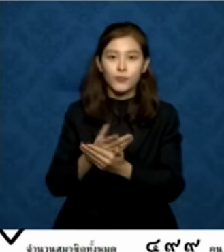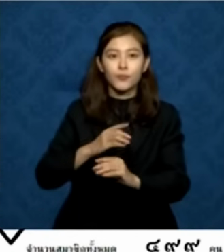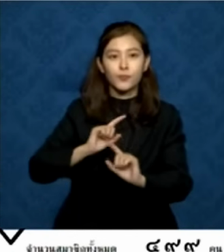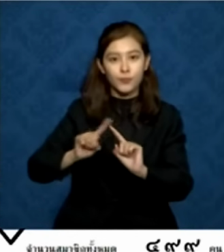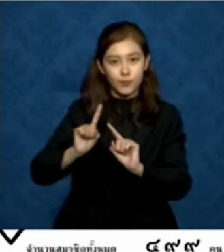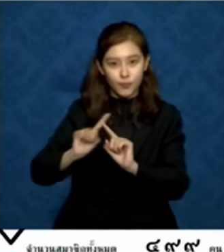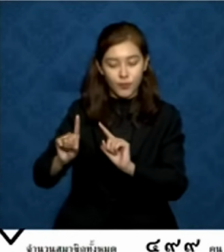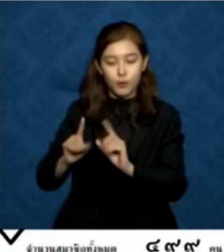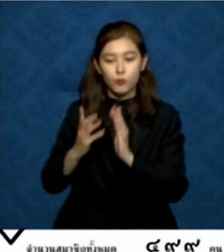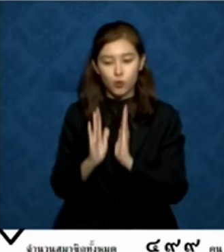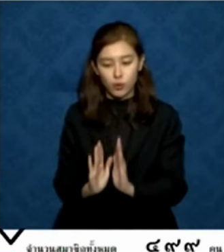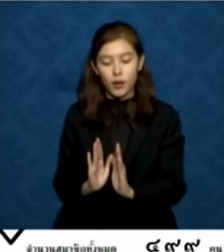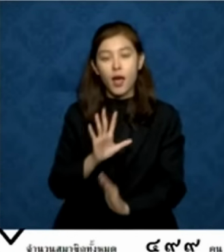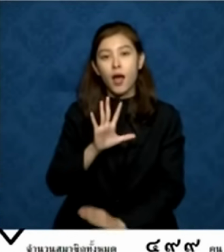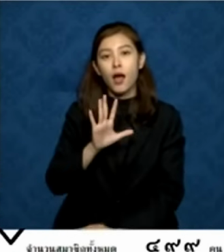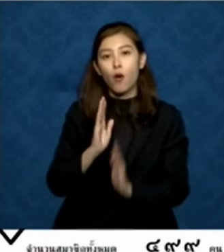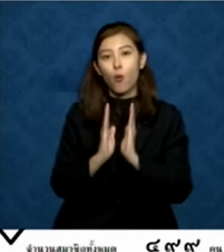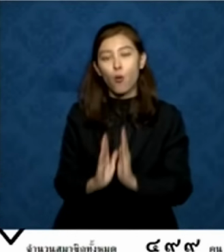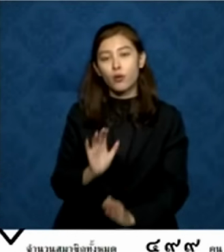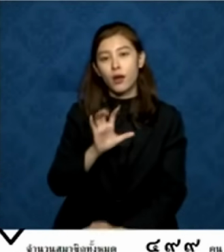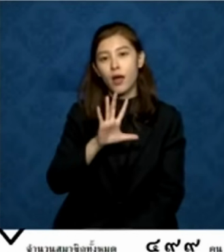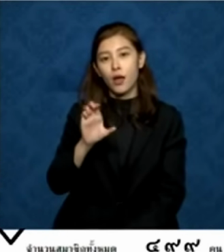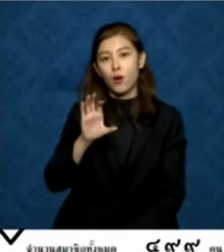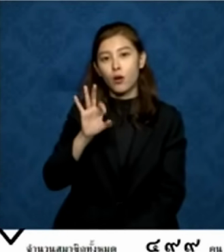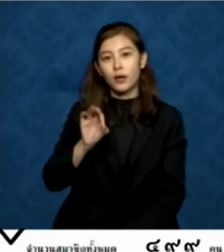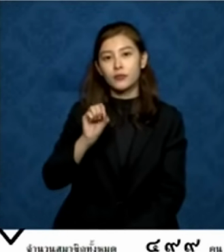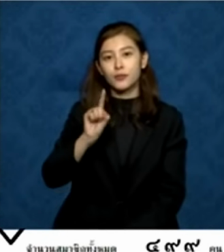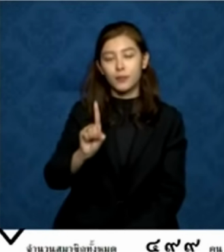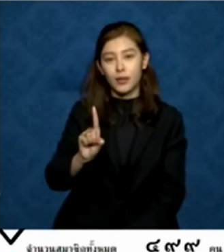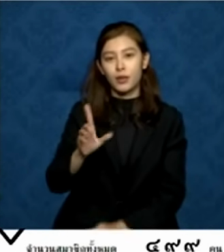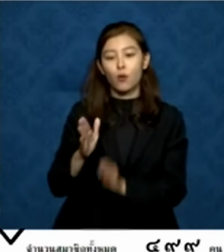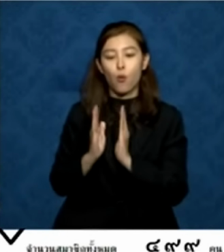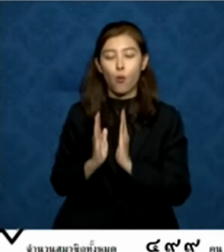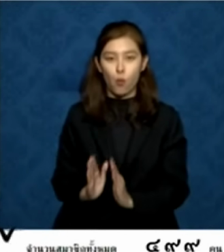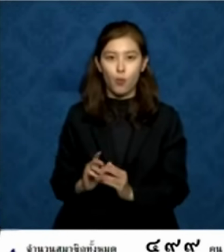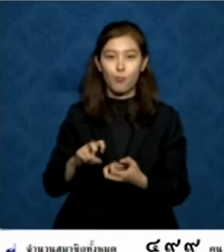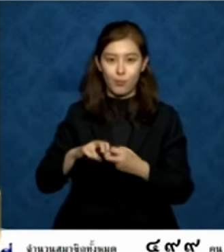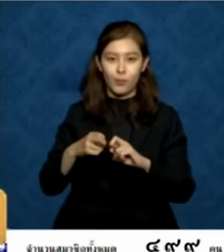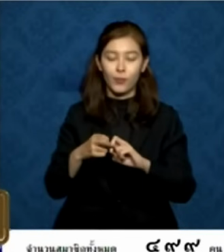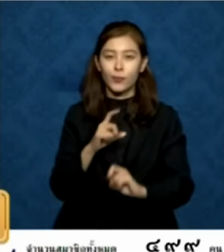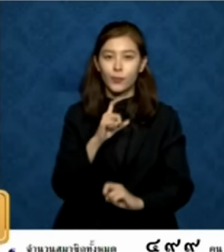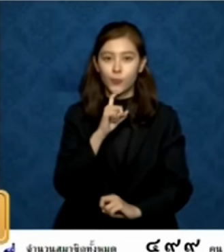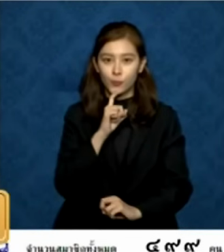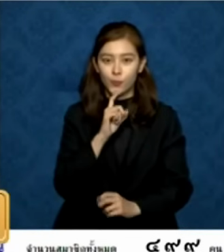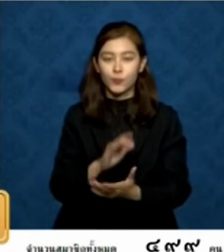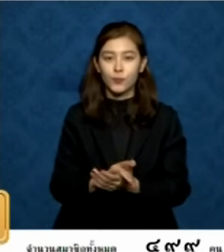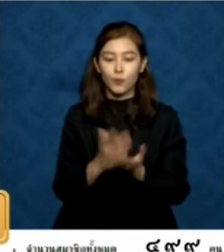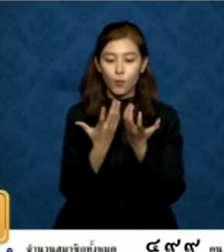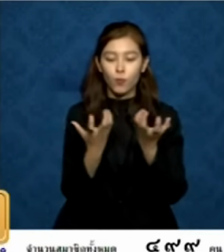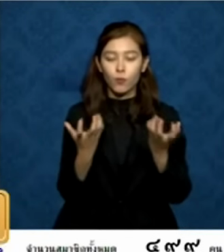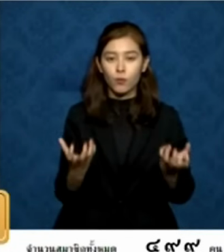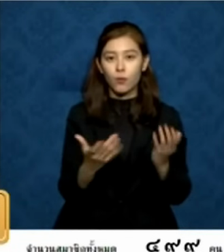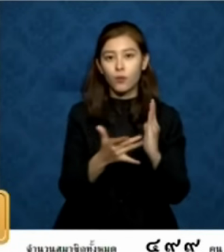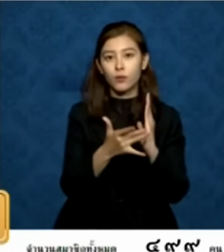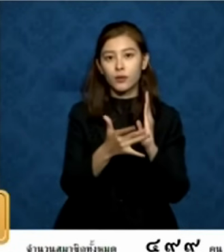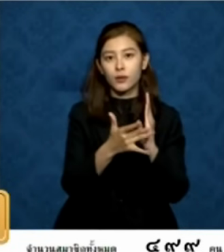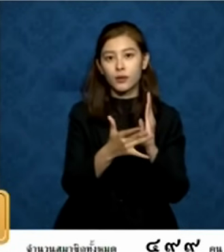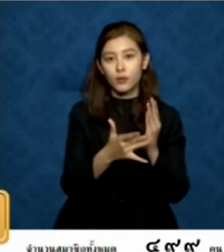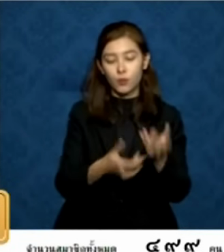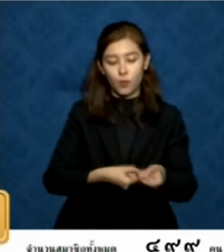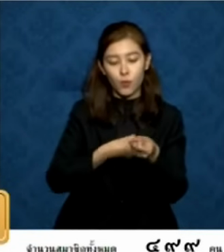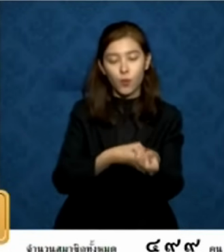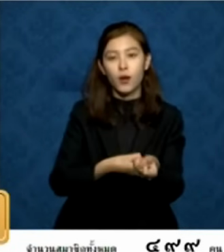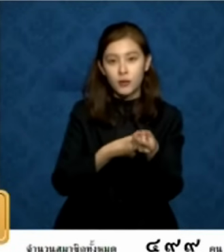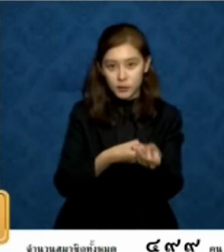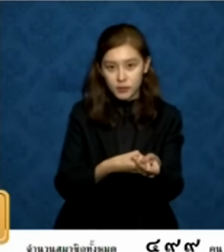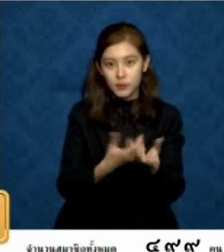591รายส่งเสริมการร่วมมือทางการค้าเพื่อพัฒนาเศรษฐกิจชุมชนและสนับสนุนการเสริมสร้างความ